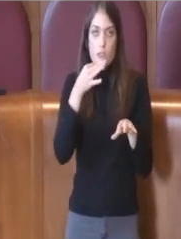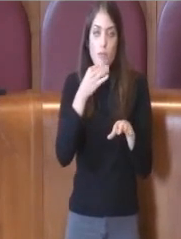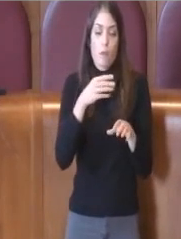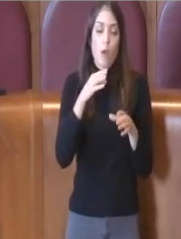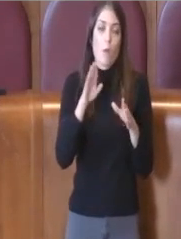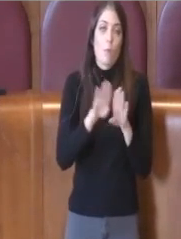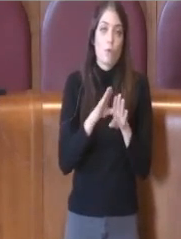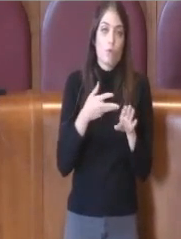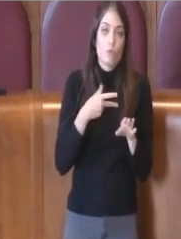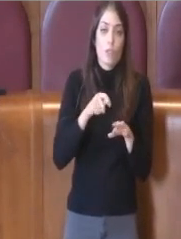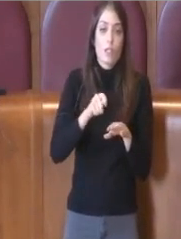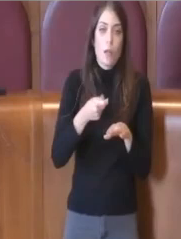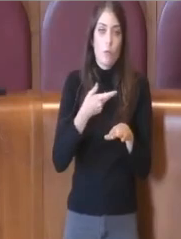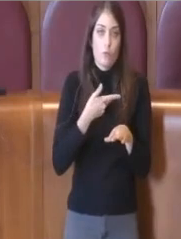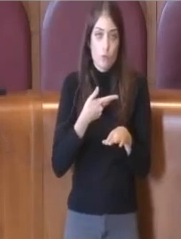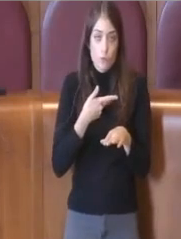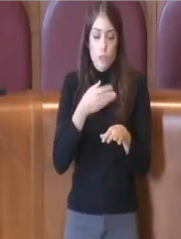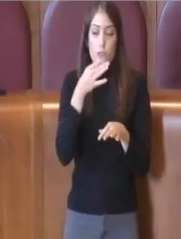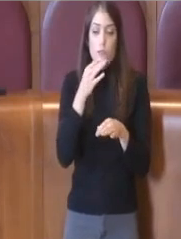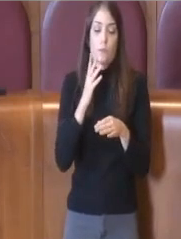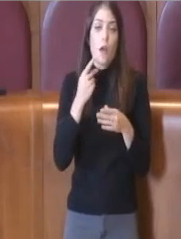fruizione